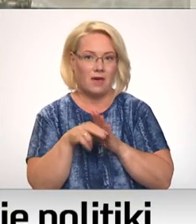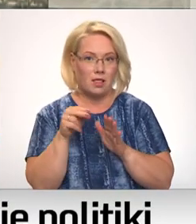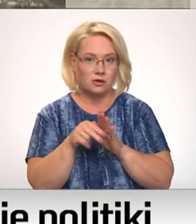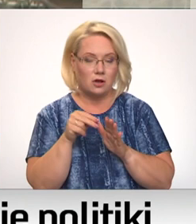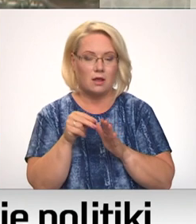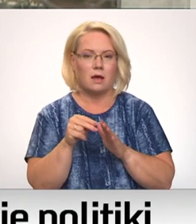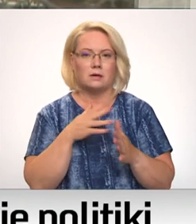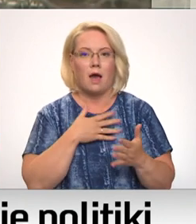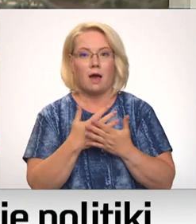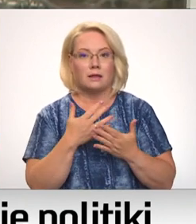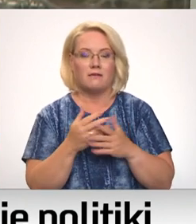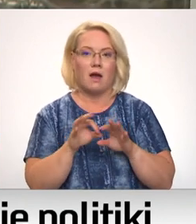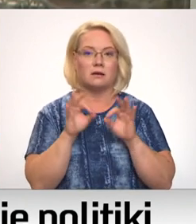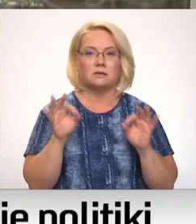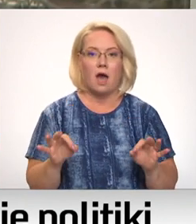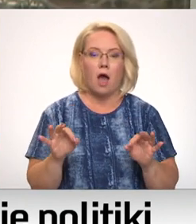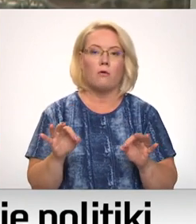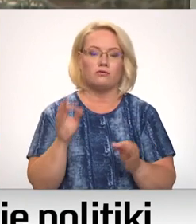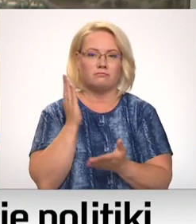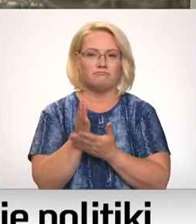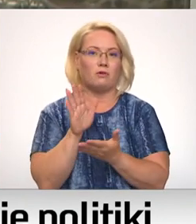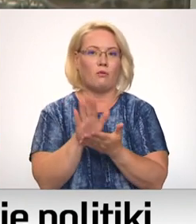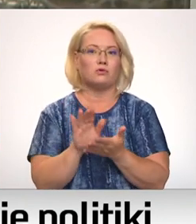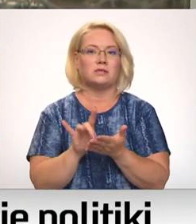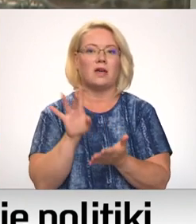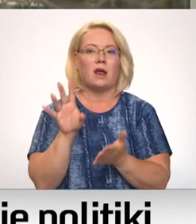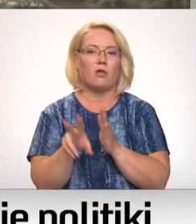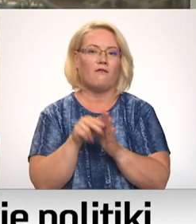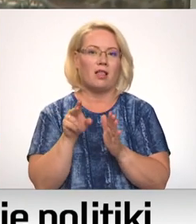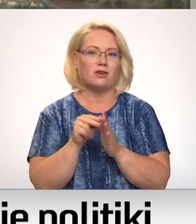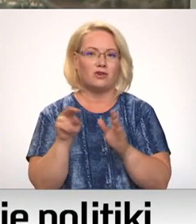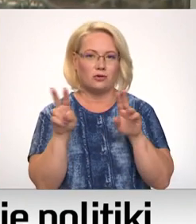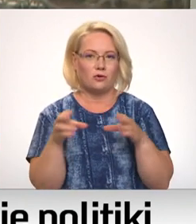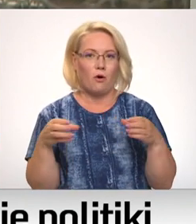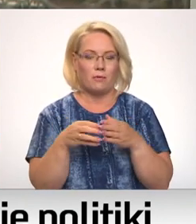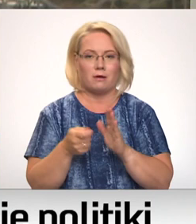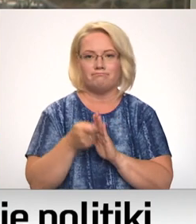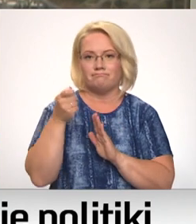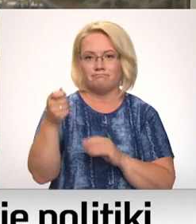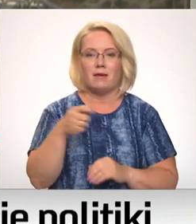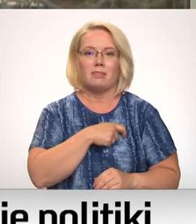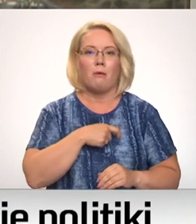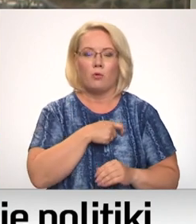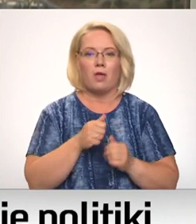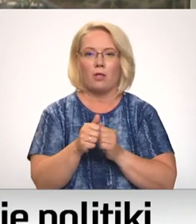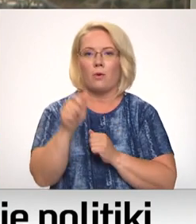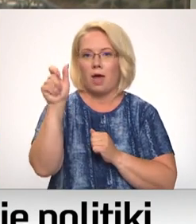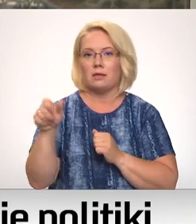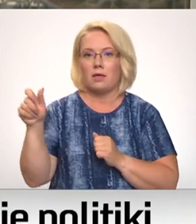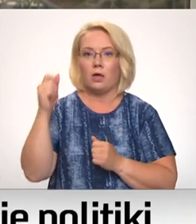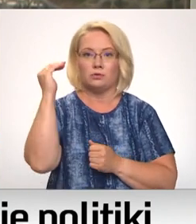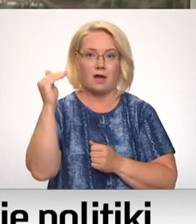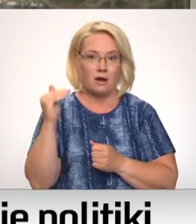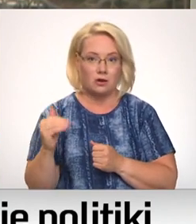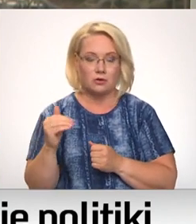vēlēšanās, aktīvāk sākušas mērot ceļu uz Centrālo vēlēšanu komisiju, lai iesniegtu deputātu kandidātu sarakstus. Lai to